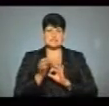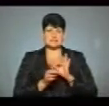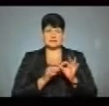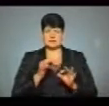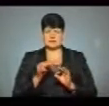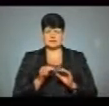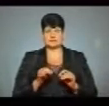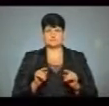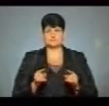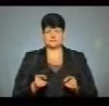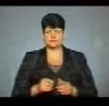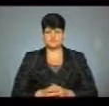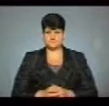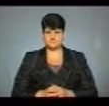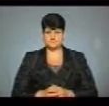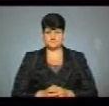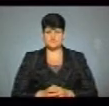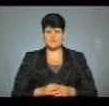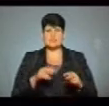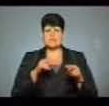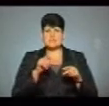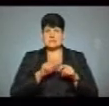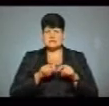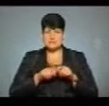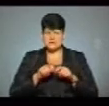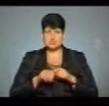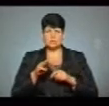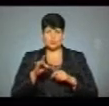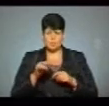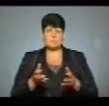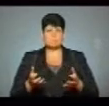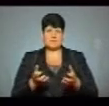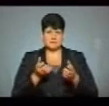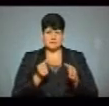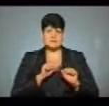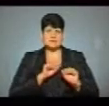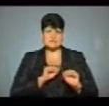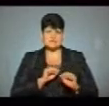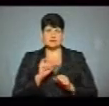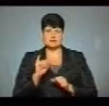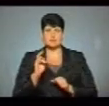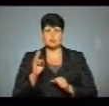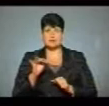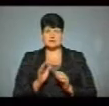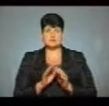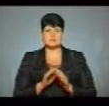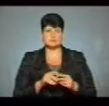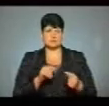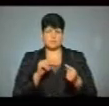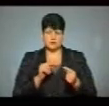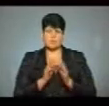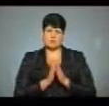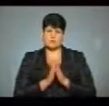під вартою без застави. Слідчий Назар Туркот підтримав його. Захисник Іван Кондрацький заперечив і попросив для